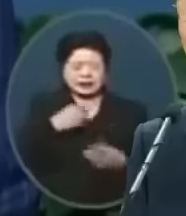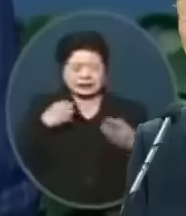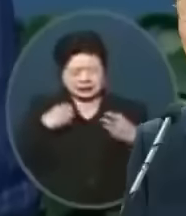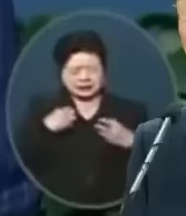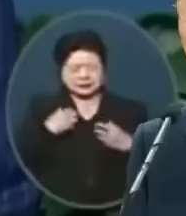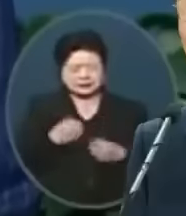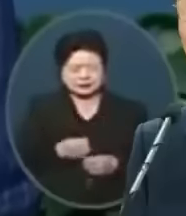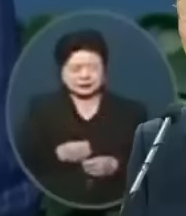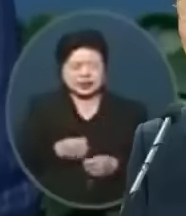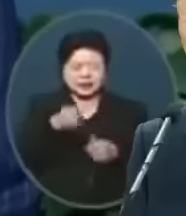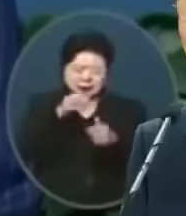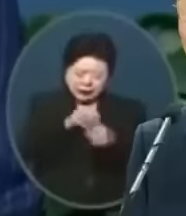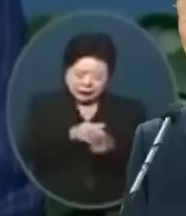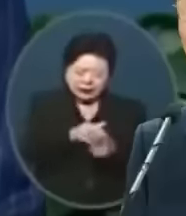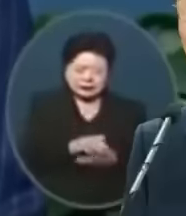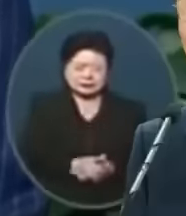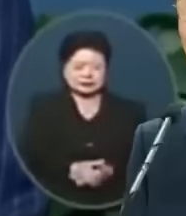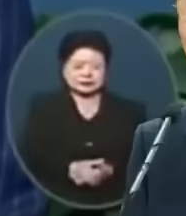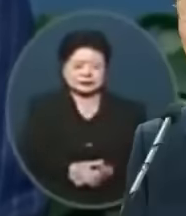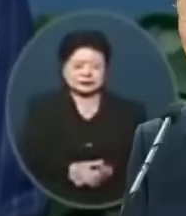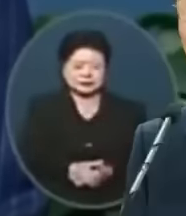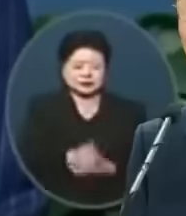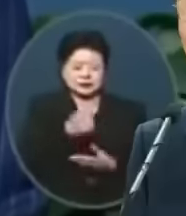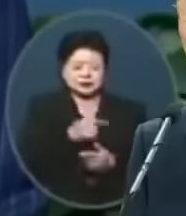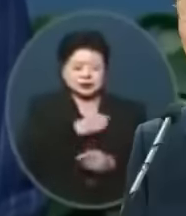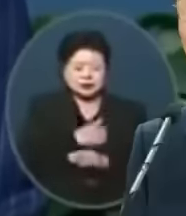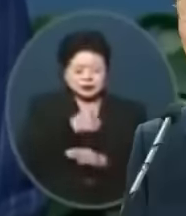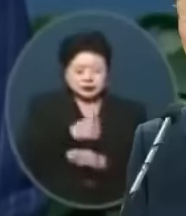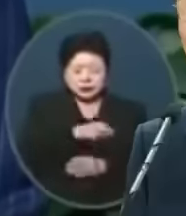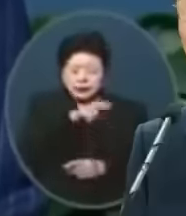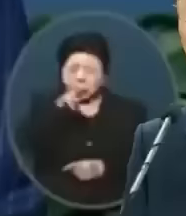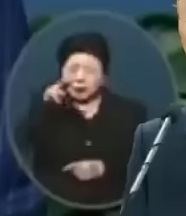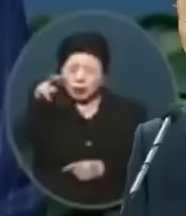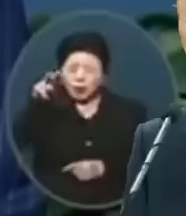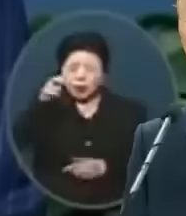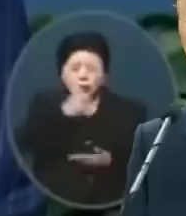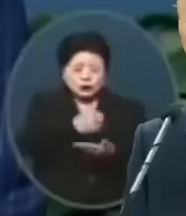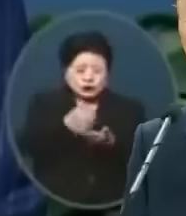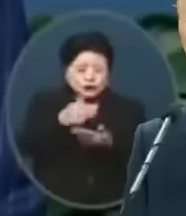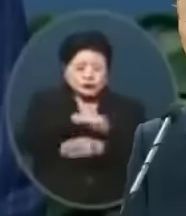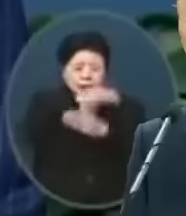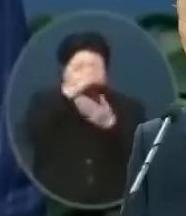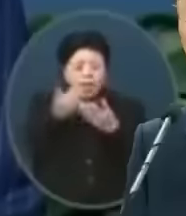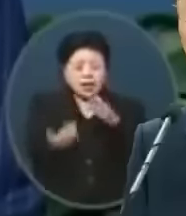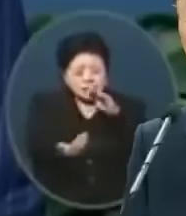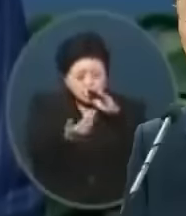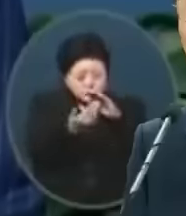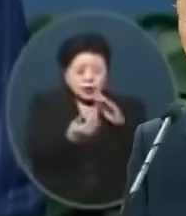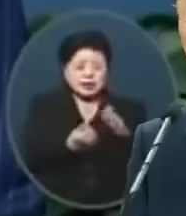바라보라. 그러면 우리가 주 예수 그리스도를 바라보면 주님이 다 이루었기 때문에